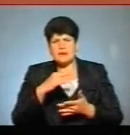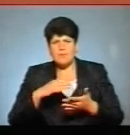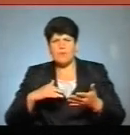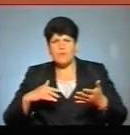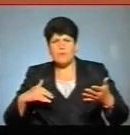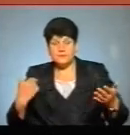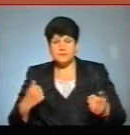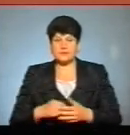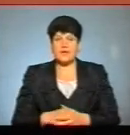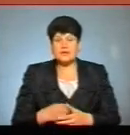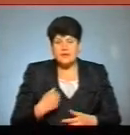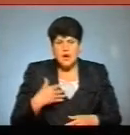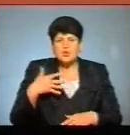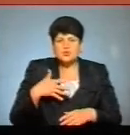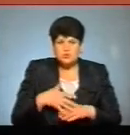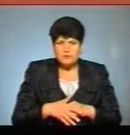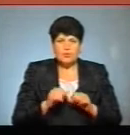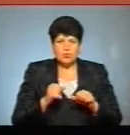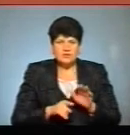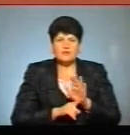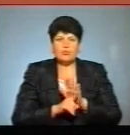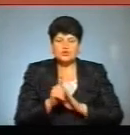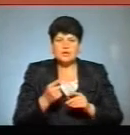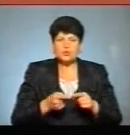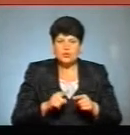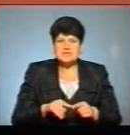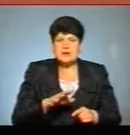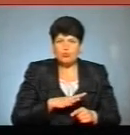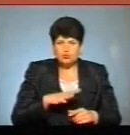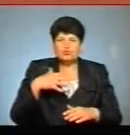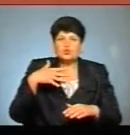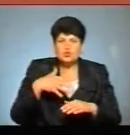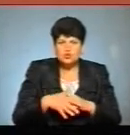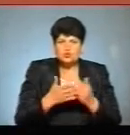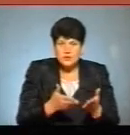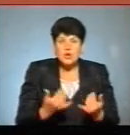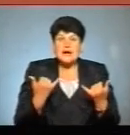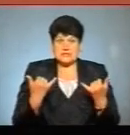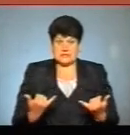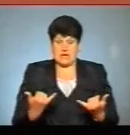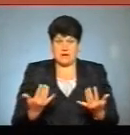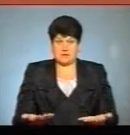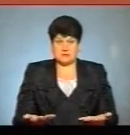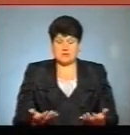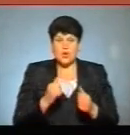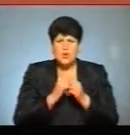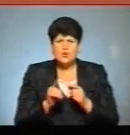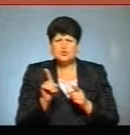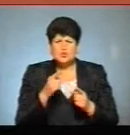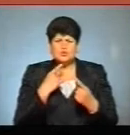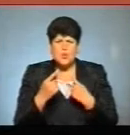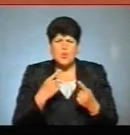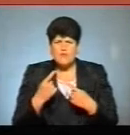Ну, я розумію, що, можливо, на початку це було якось зрозуміло, а зараз? Зараз кожен щось говорить, все